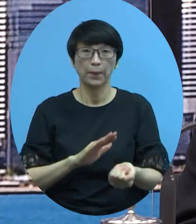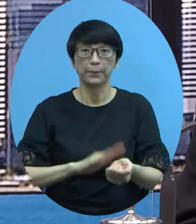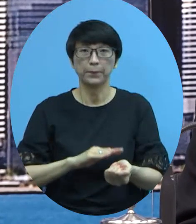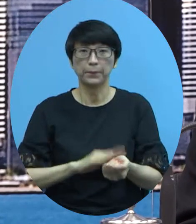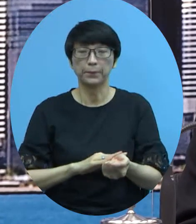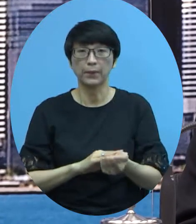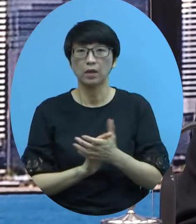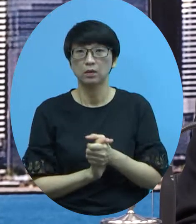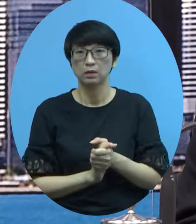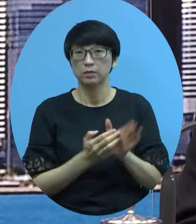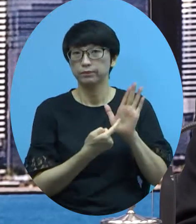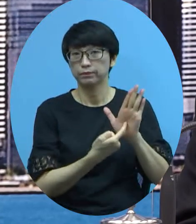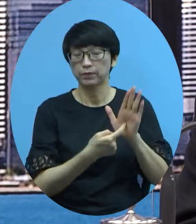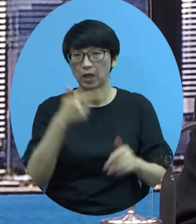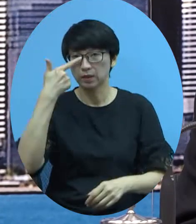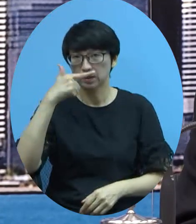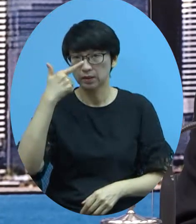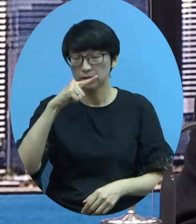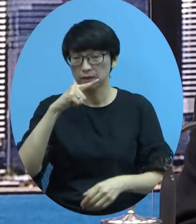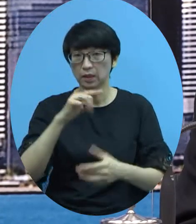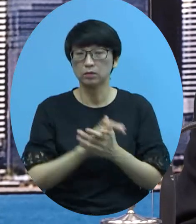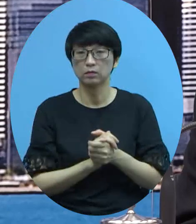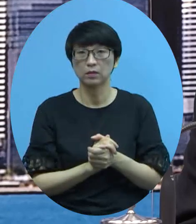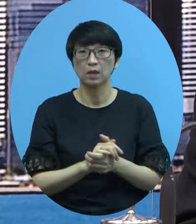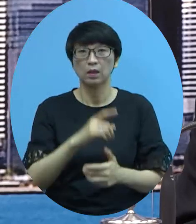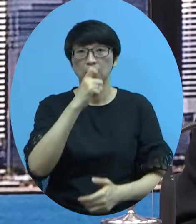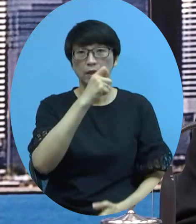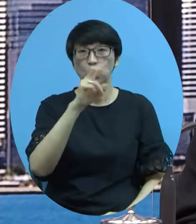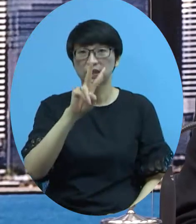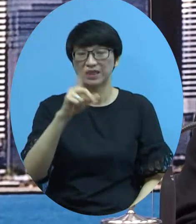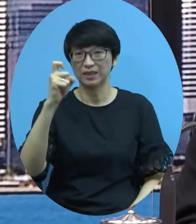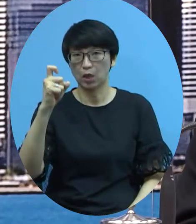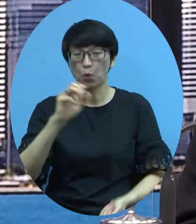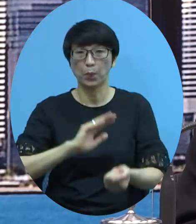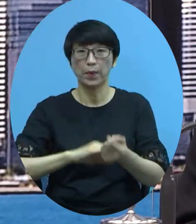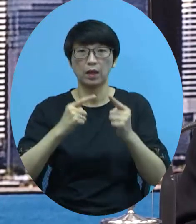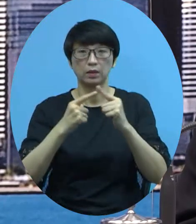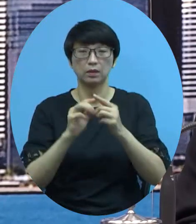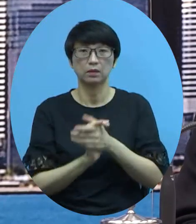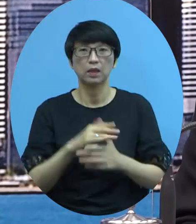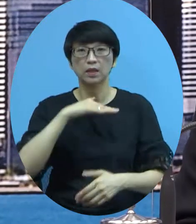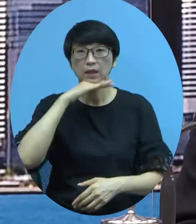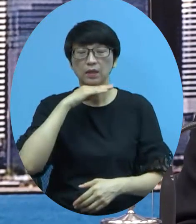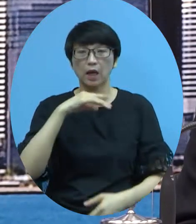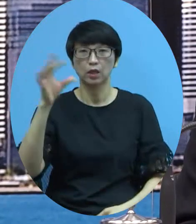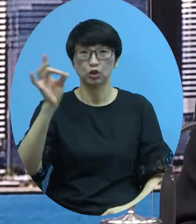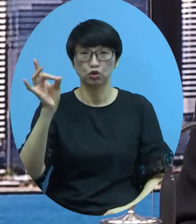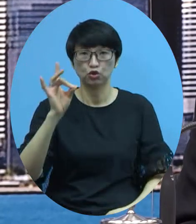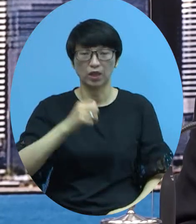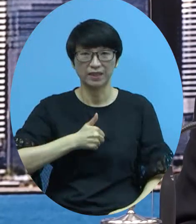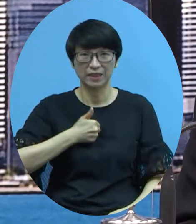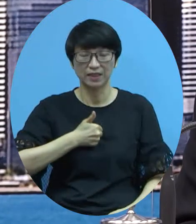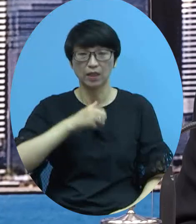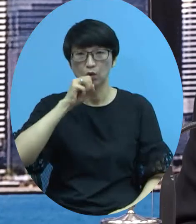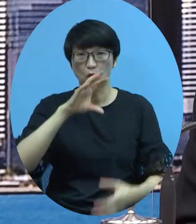有一位新嘅情報嘅病人咧，就係929號嘅病人。咁陣間阿張醫生都會